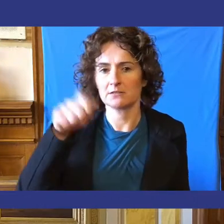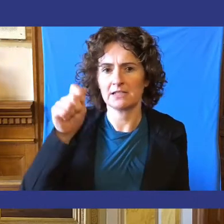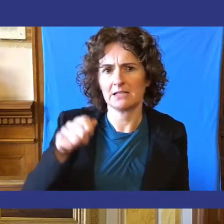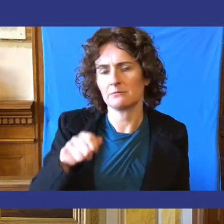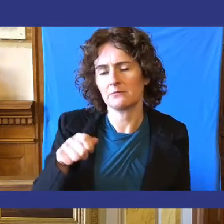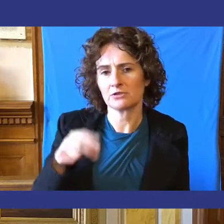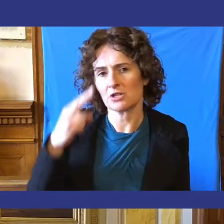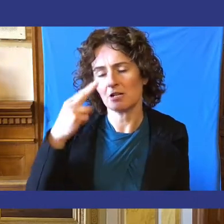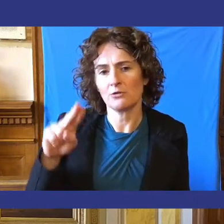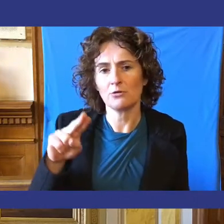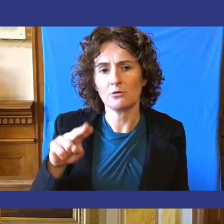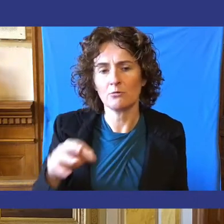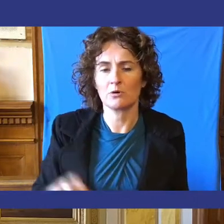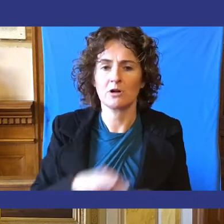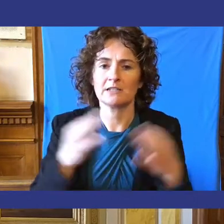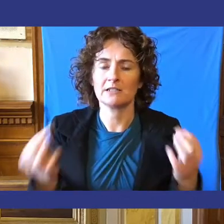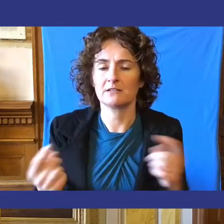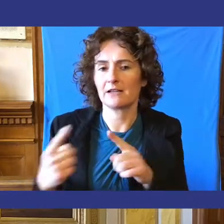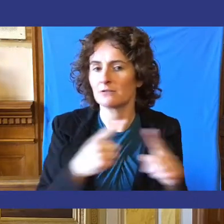vitát hiányolta.